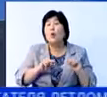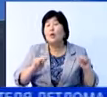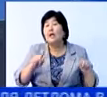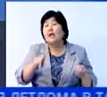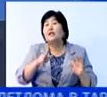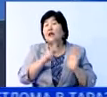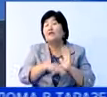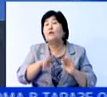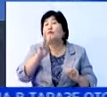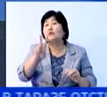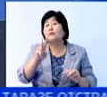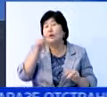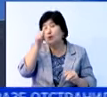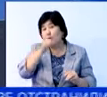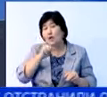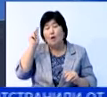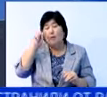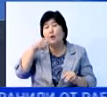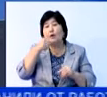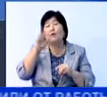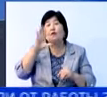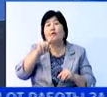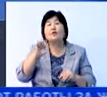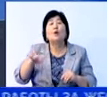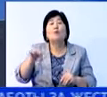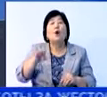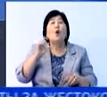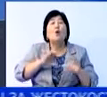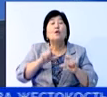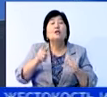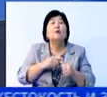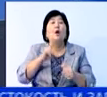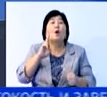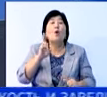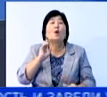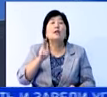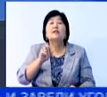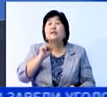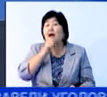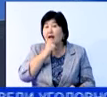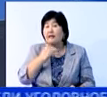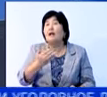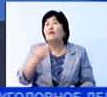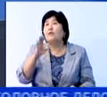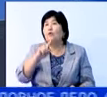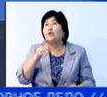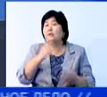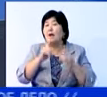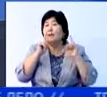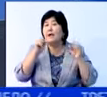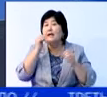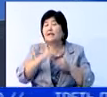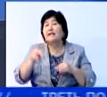Это 82-й учебный год главного вуза области, университета имени Коркы-Тата. Сегодня вуз является признанным